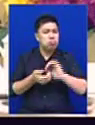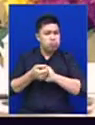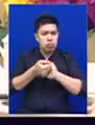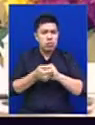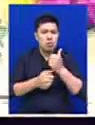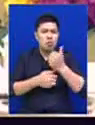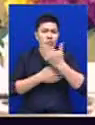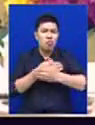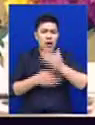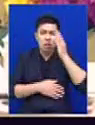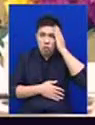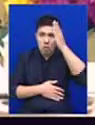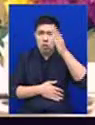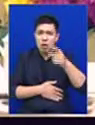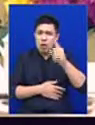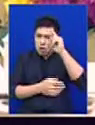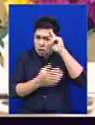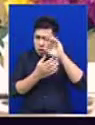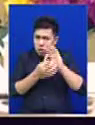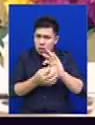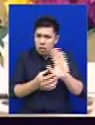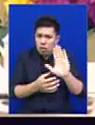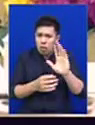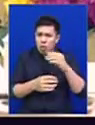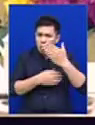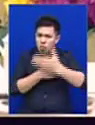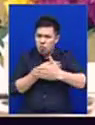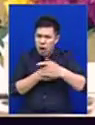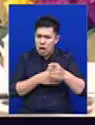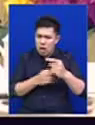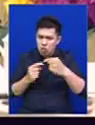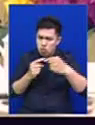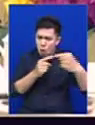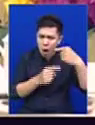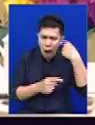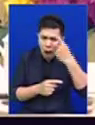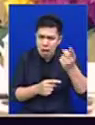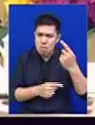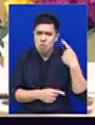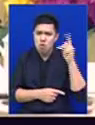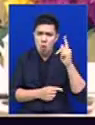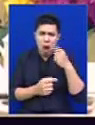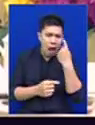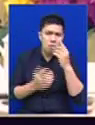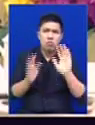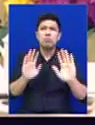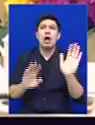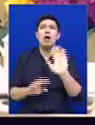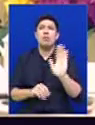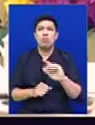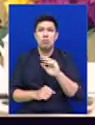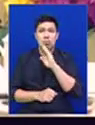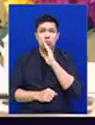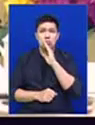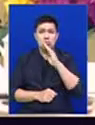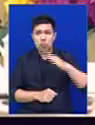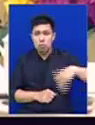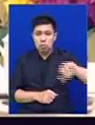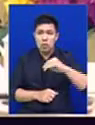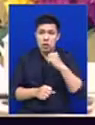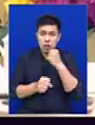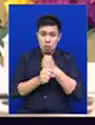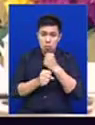ถไฟแห่งอนาคตเพราะนั้นอย่าไปกังวลว่ารถไฟสายนี้มันจะไปต่อกับใครใครจะได้ประโยชน์ไม่ได้วันนี้ถ้าท่านได้